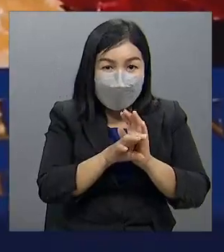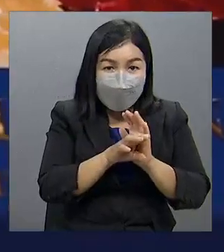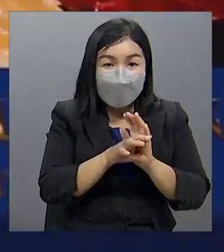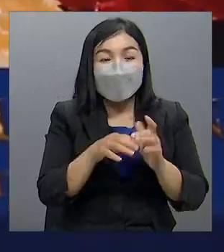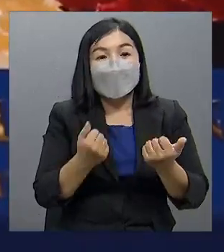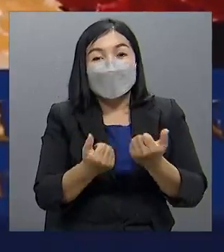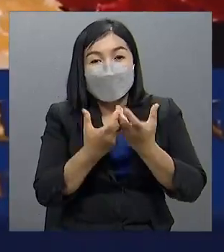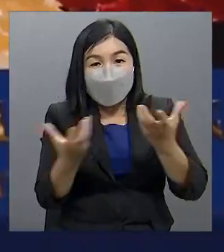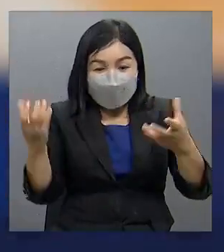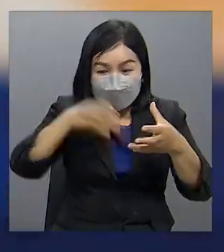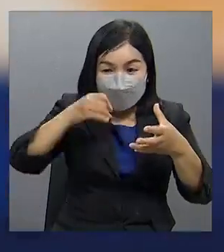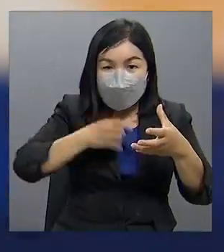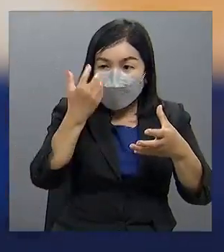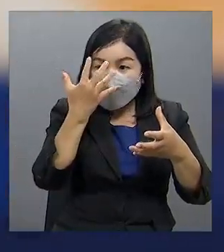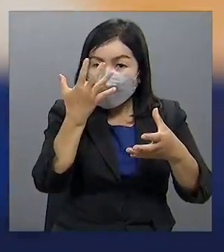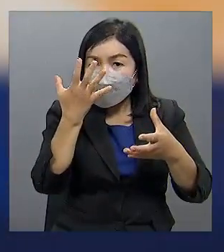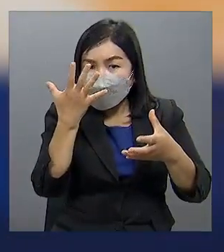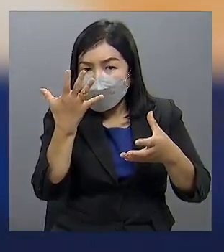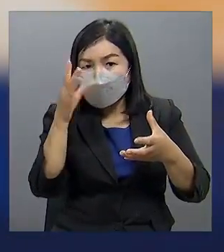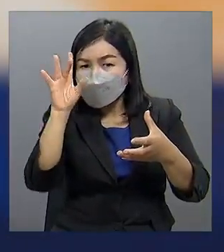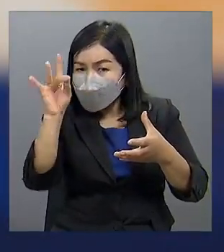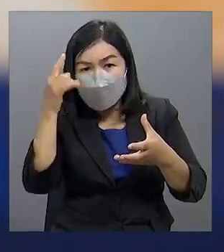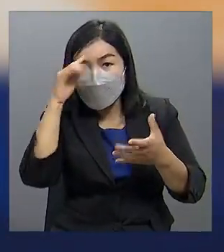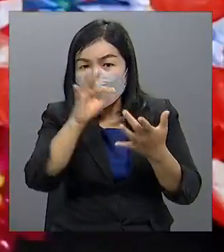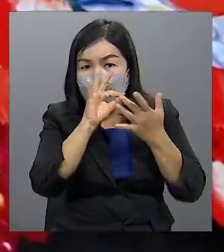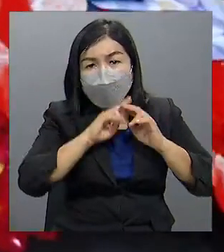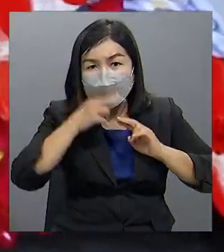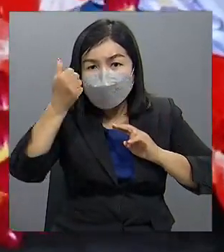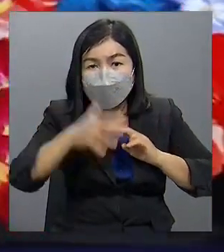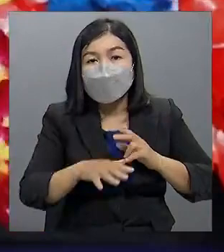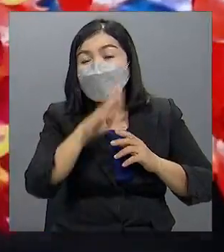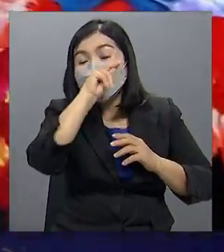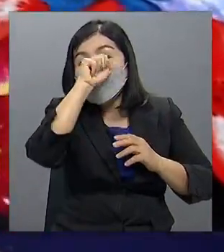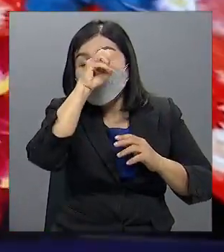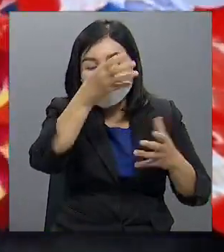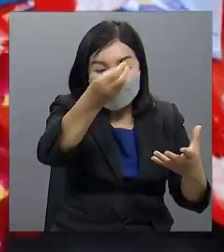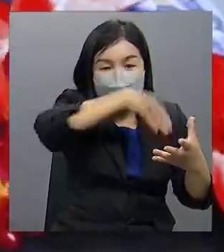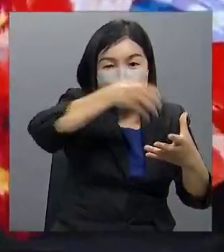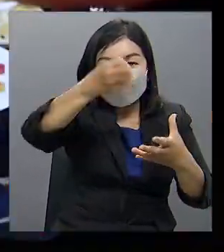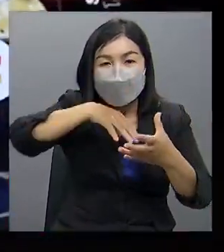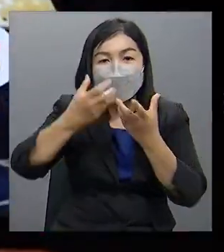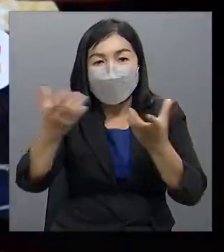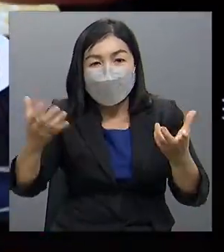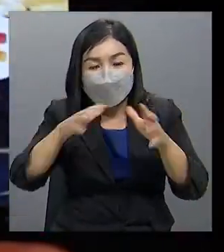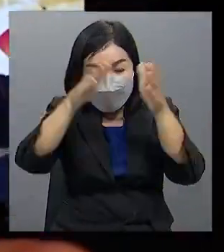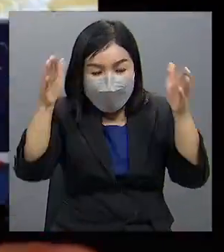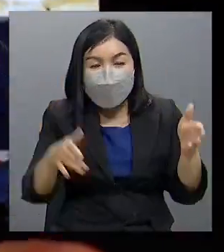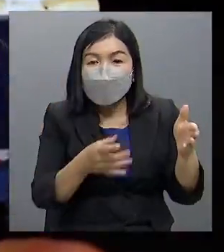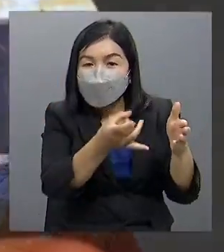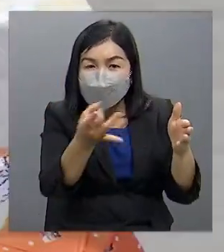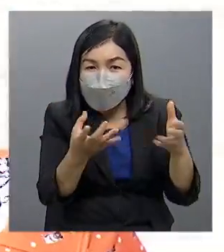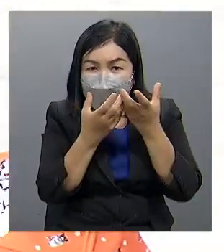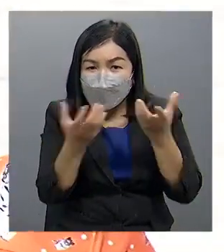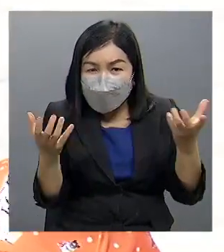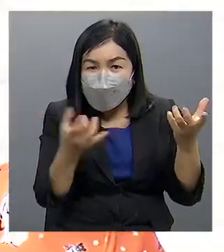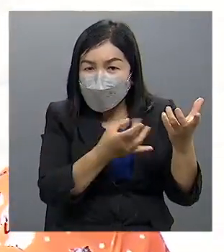ามารถเลือกผลิตภัณฑ์ในกล่องได้นะคะก็เป็นในลักษณะกล่องสุ่มด้วยกันถามว่าในกล่องนี้เนี่ยจะมีผลิตภัณฑ์หน้าตาประ